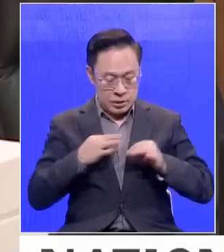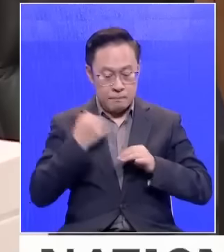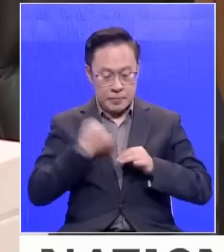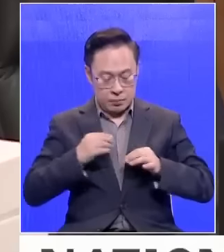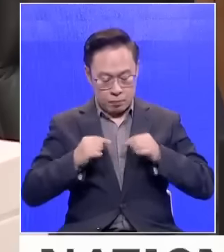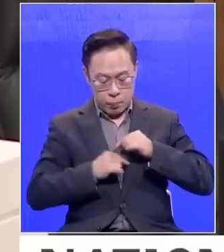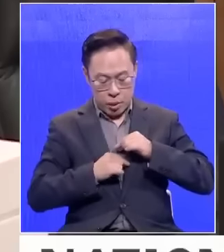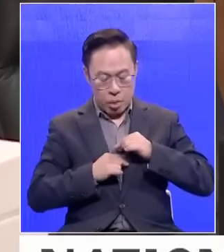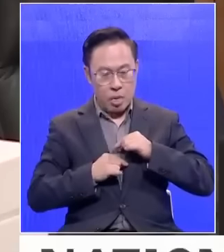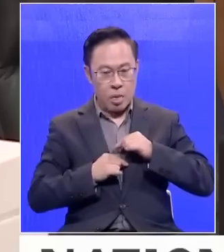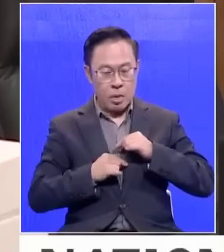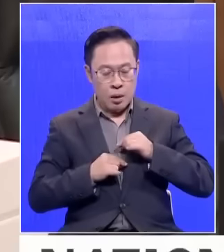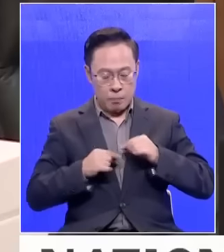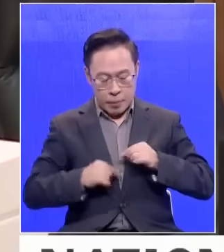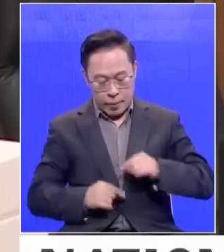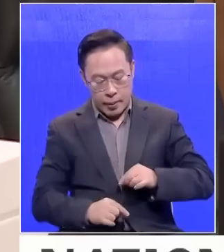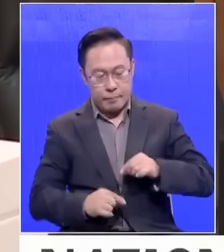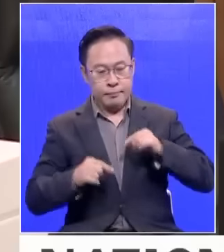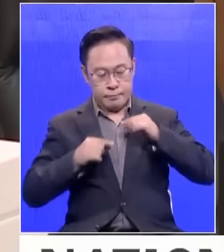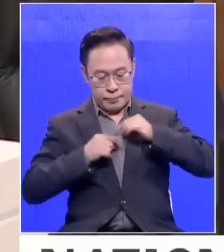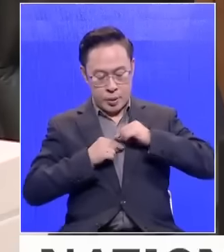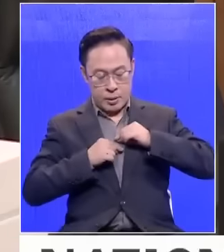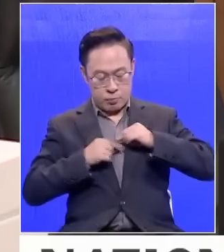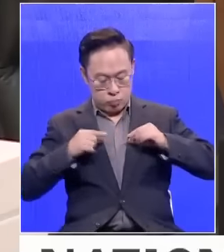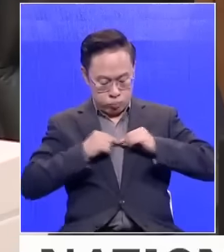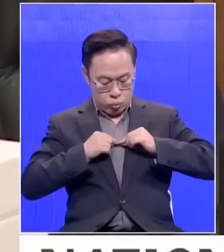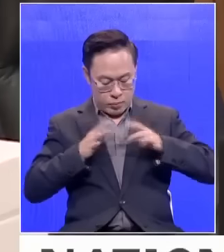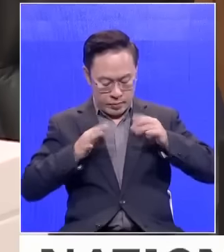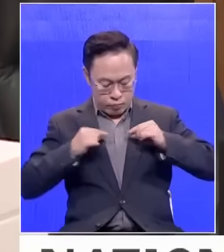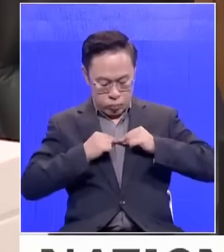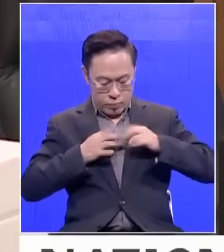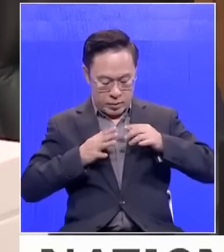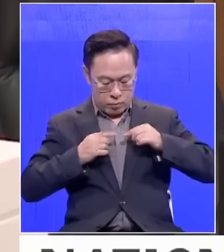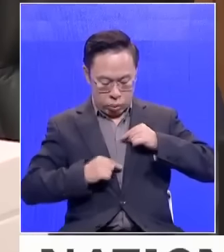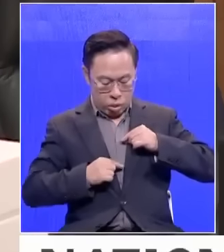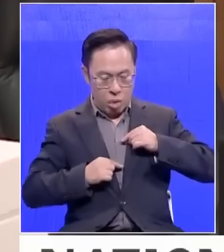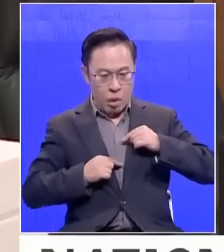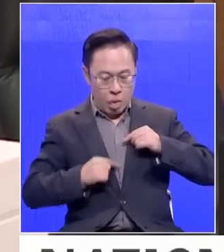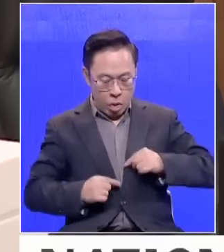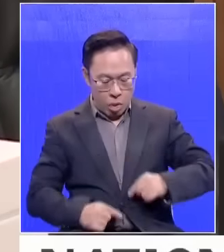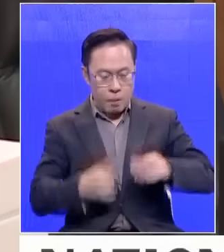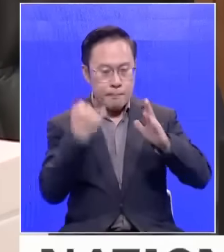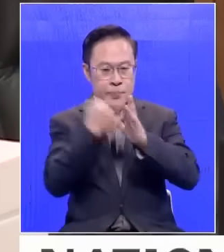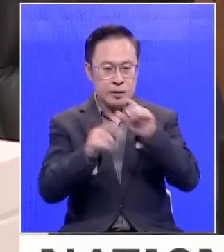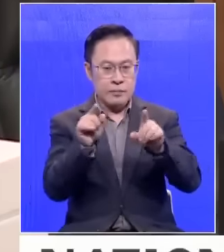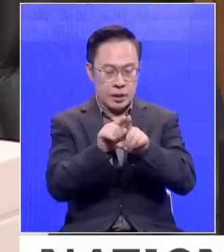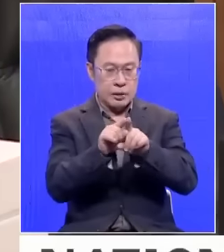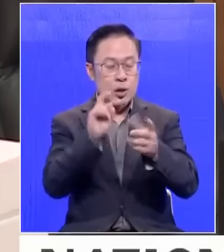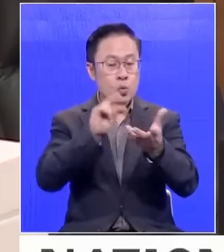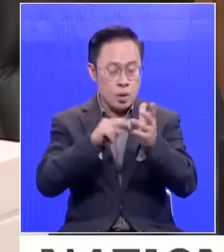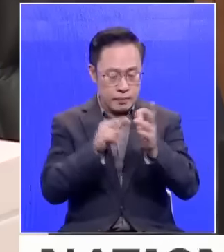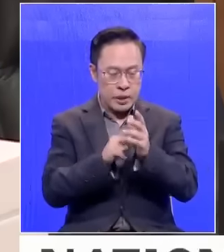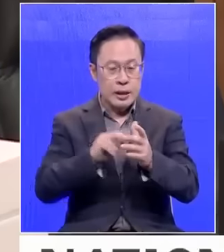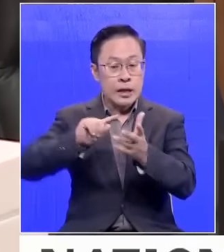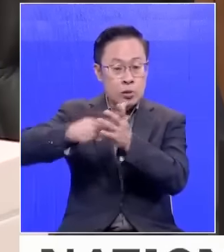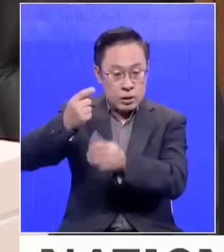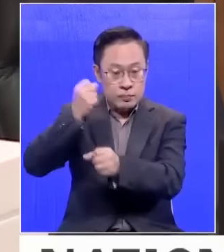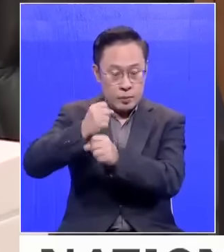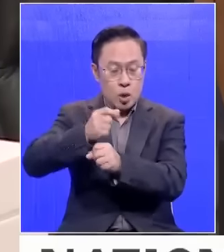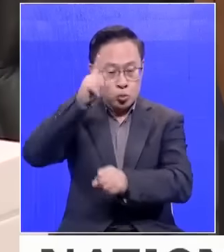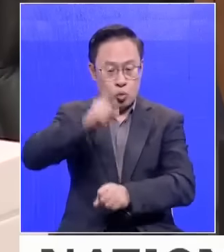ดังนั้นการกลัดกระดุมเม็ดแรกของท่านวุฒิสมาชิกคือการที่เราต้องเป็นอิสระเป็นกลาง